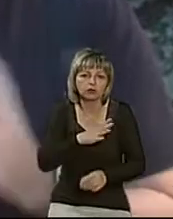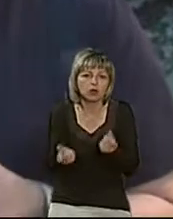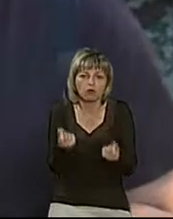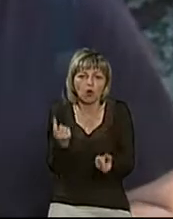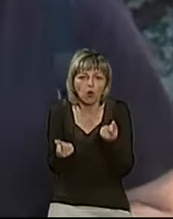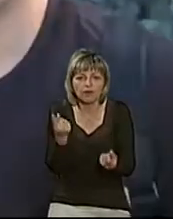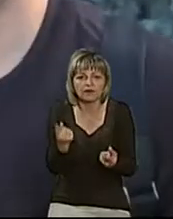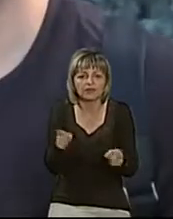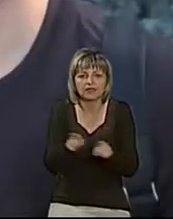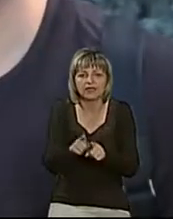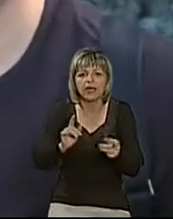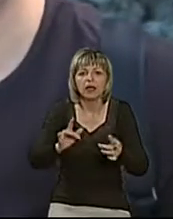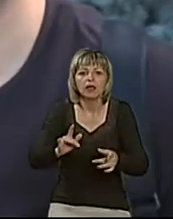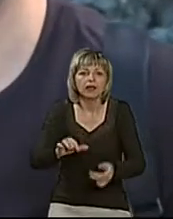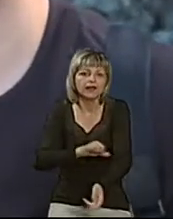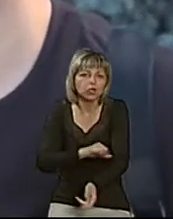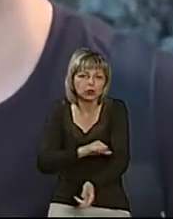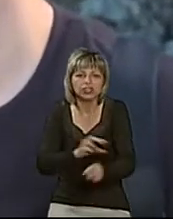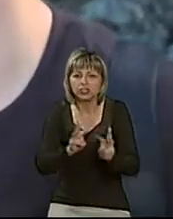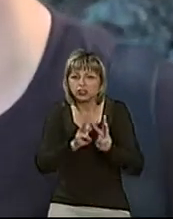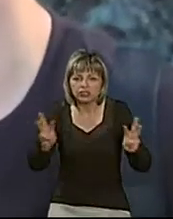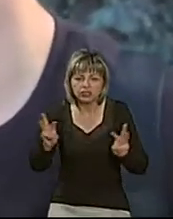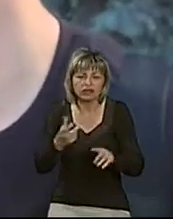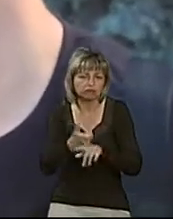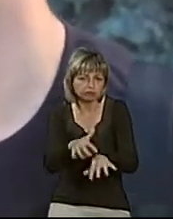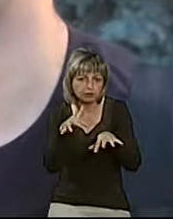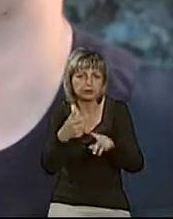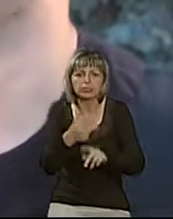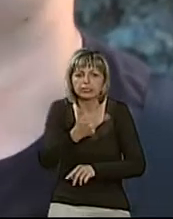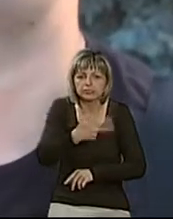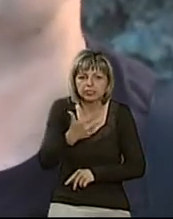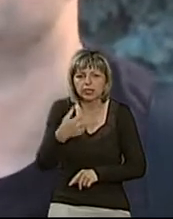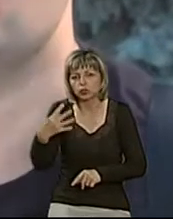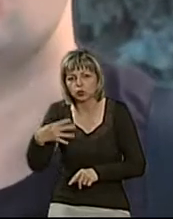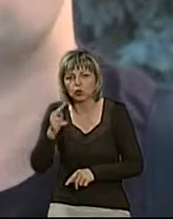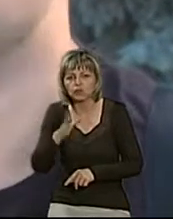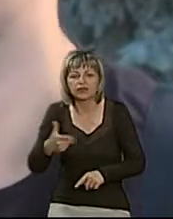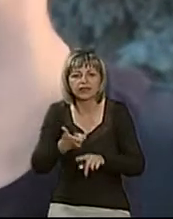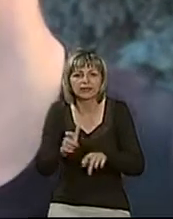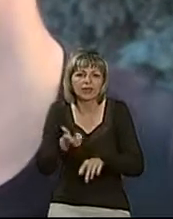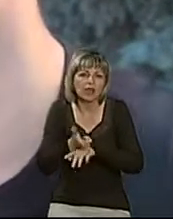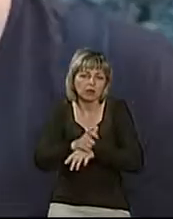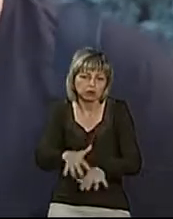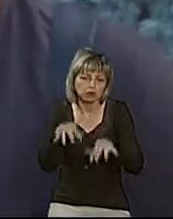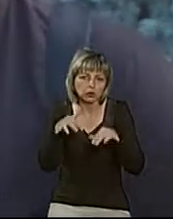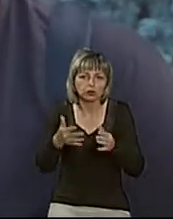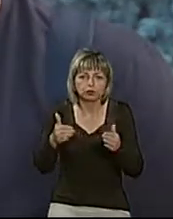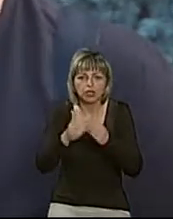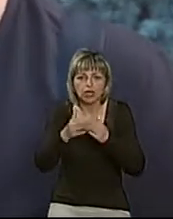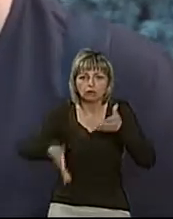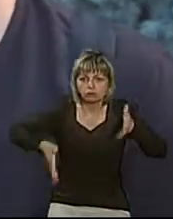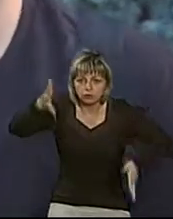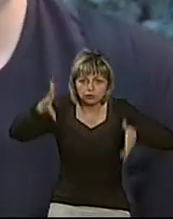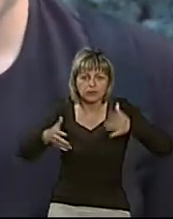різних наркотичних сайтів. Найбільші скупчення – це саме 33-40 квартал, це саме де найбільші скупчення житлових будинків. Біда в тому,